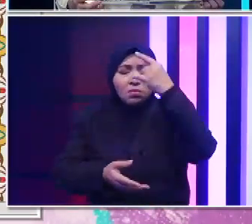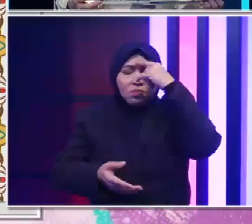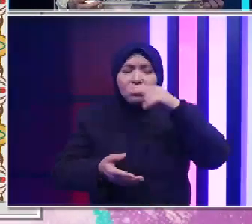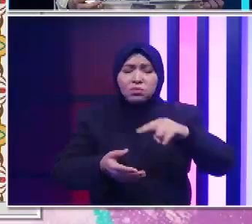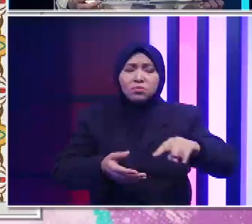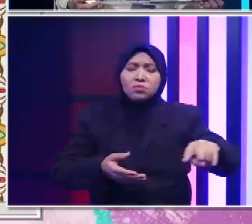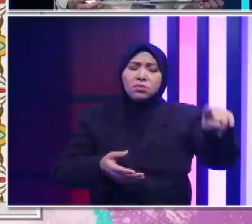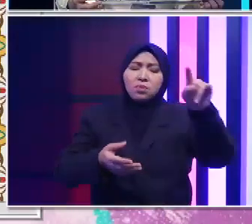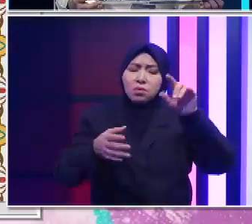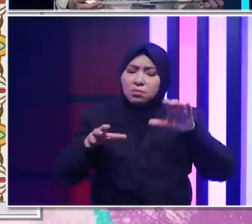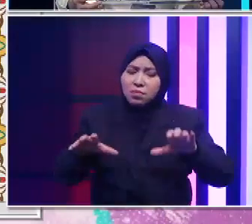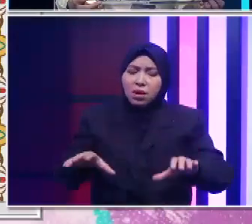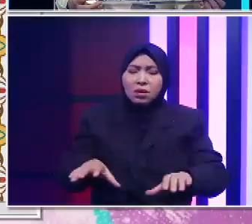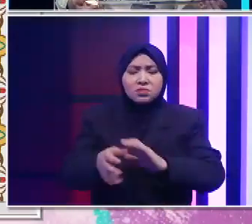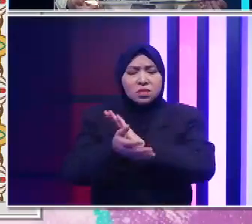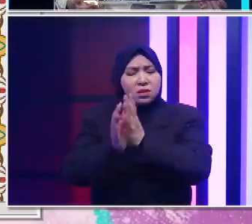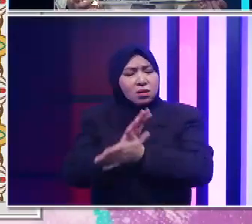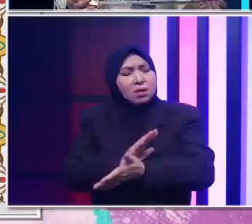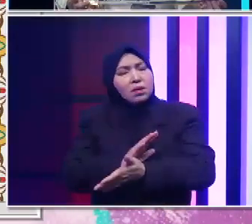Allahumma Ula